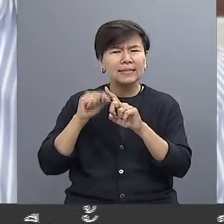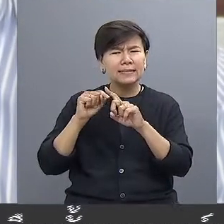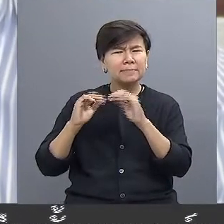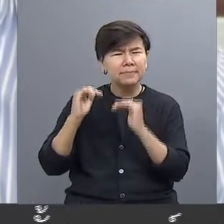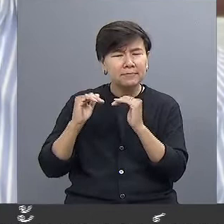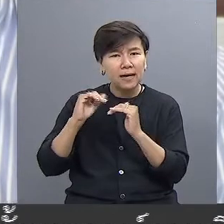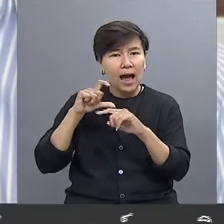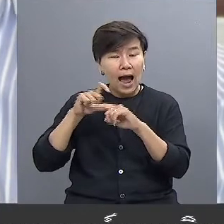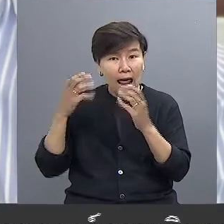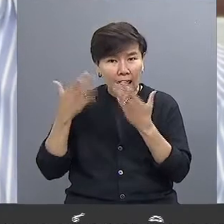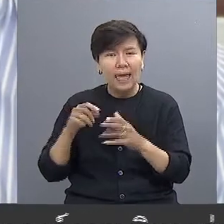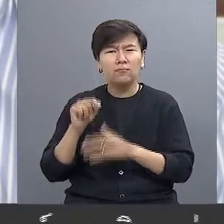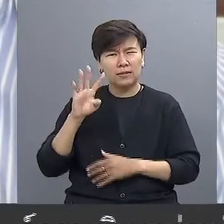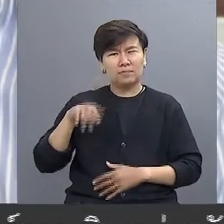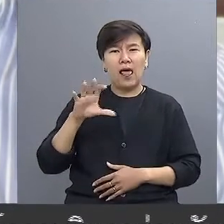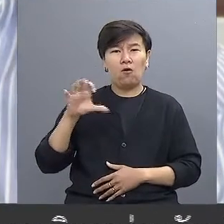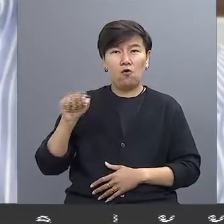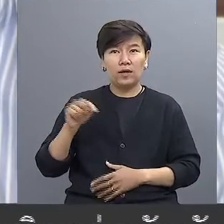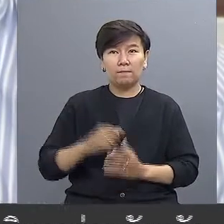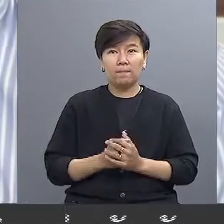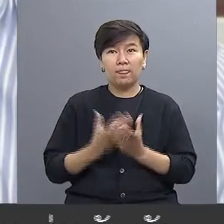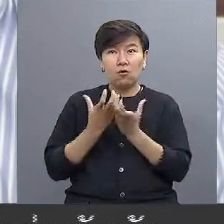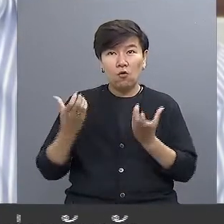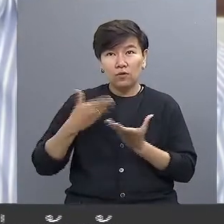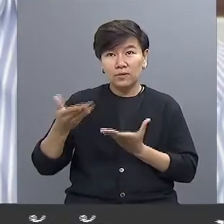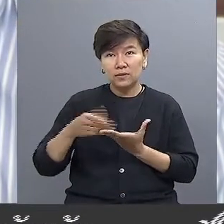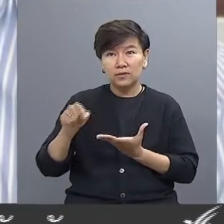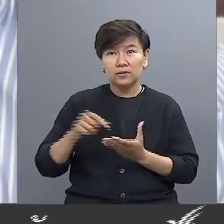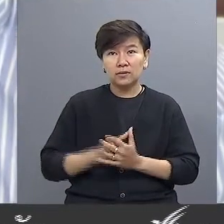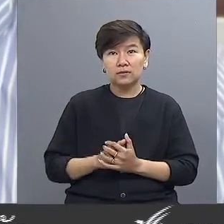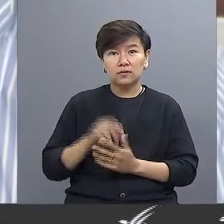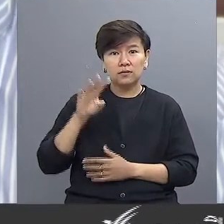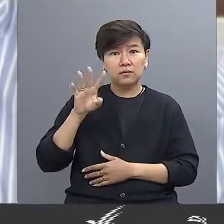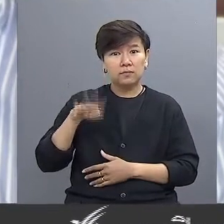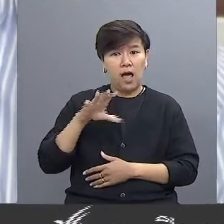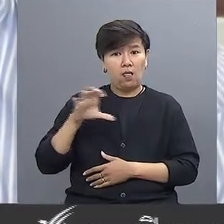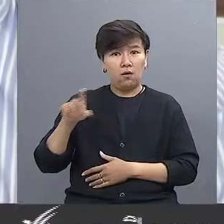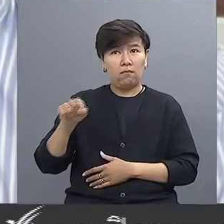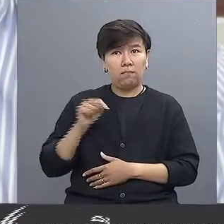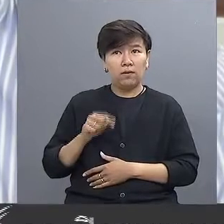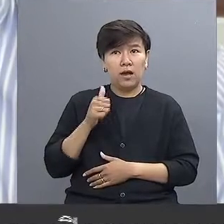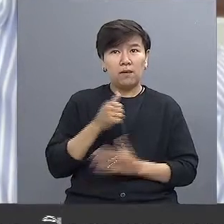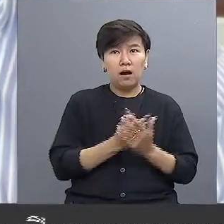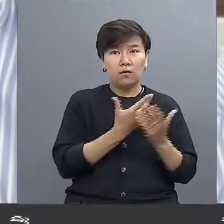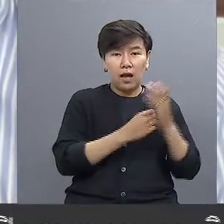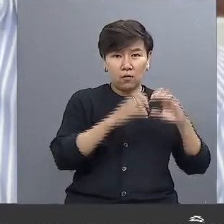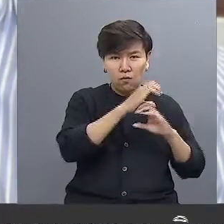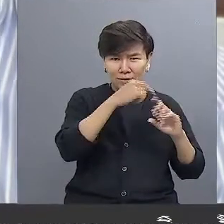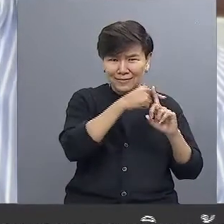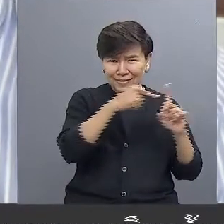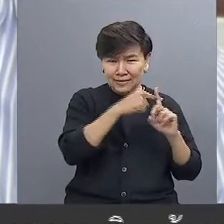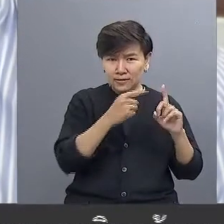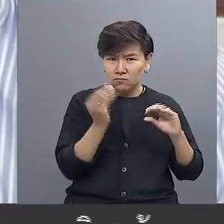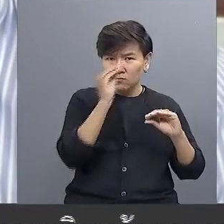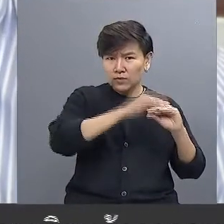ล้ำนะครับชอบที่มีคือเนี่ยอาจจะให้เงินเยอะไปทำไมไม่เพิ่มคนละครึ่งให้มันใกล้ๆกันนะเป็นซัก4500บาท